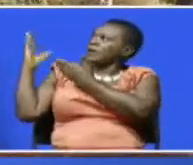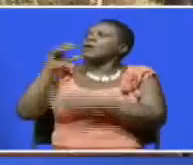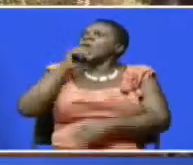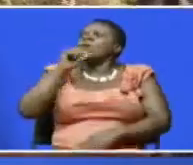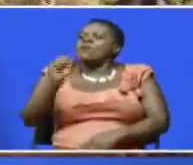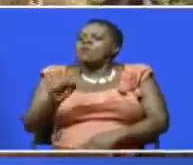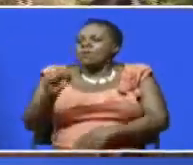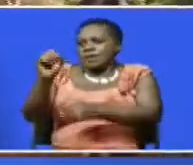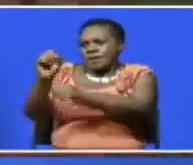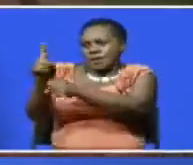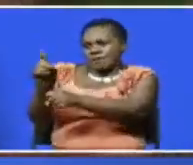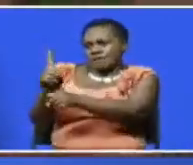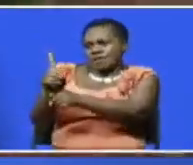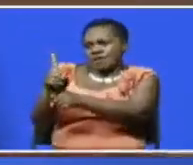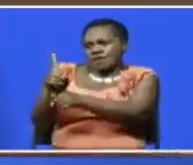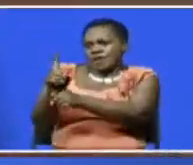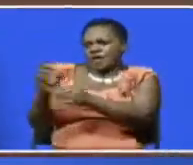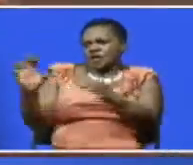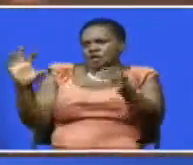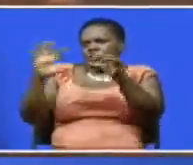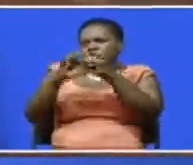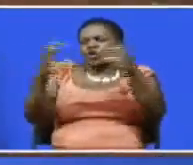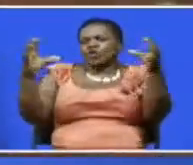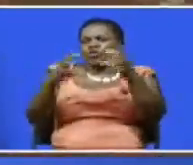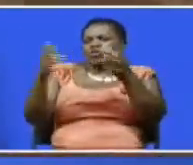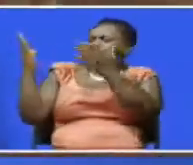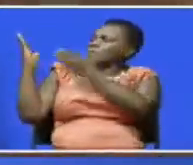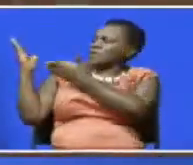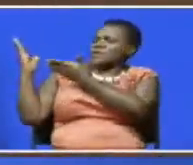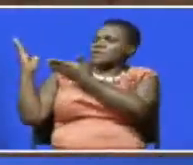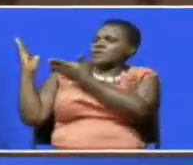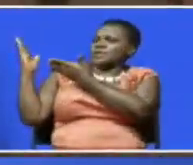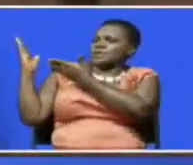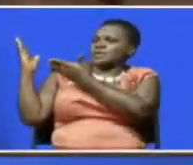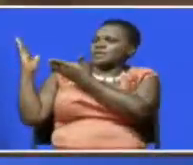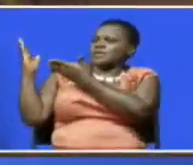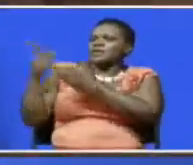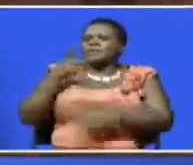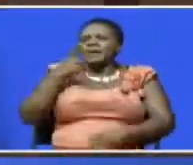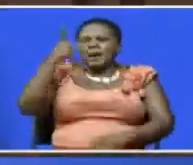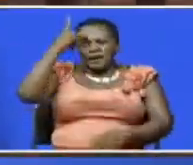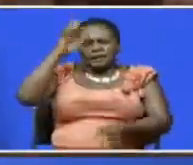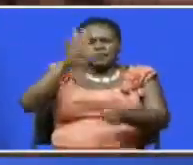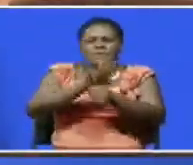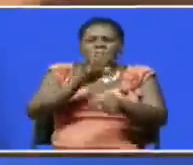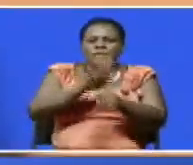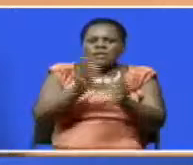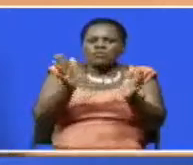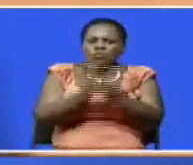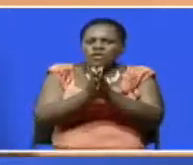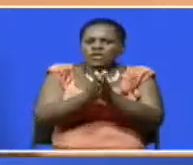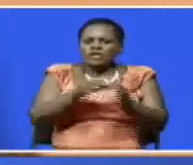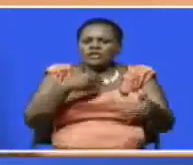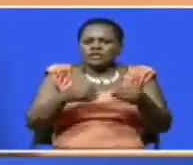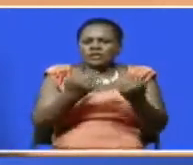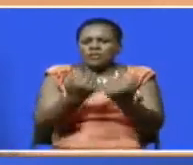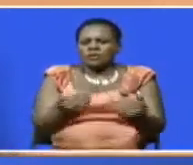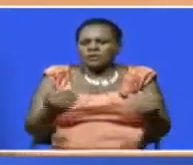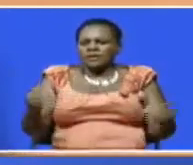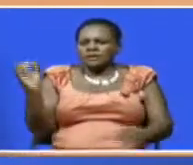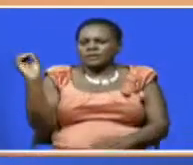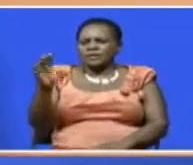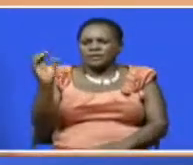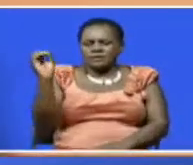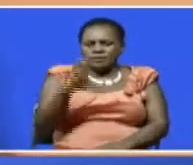miaka 11 amejumuika na timu hii ya Ghetto Evolve Foundation. Wazazi wengi wenye watoto wanaoishi na ulemavu kwenye mitaa ya